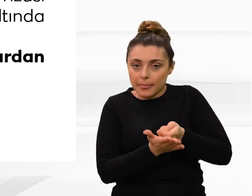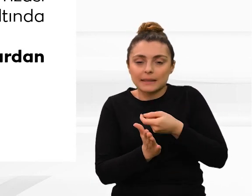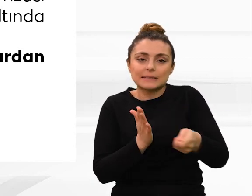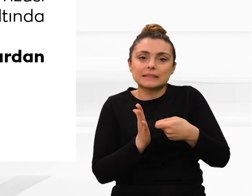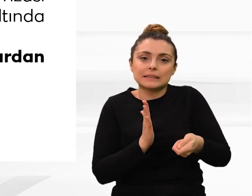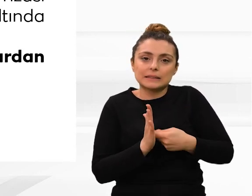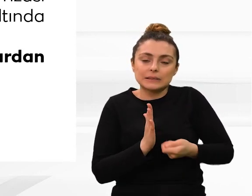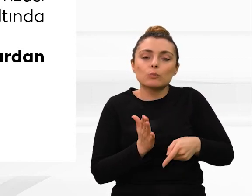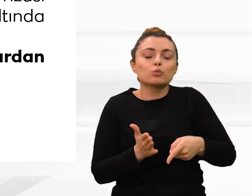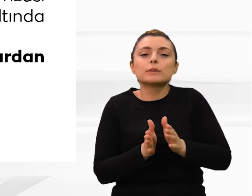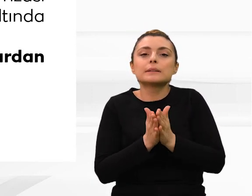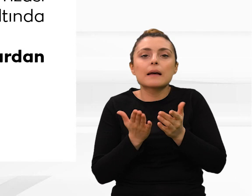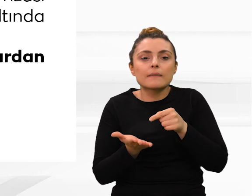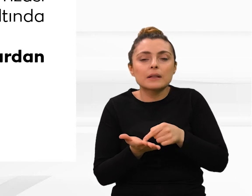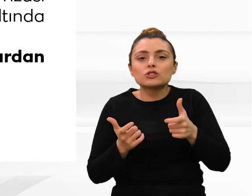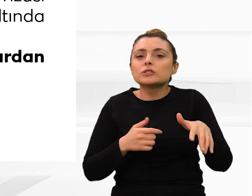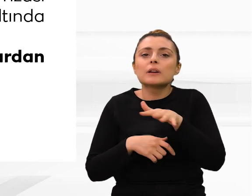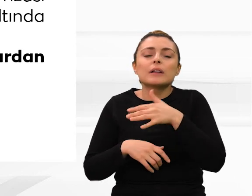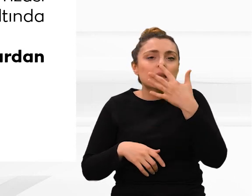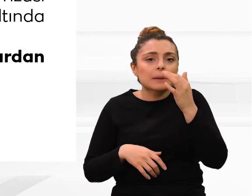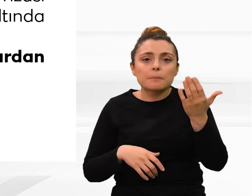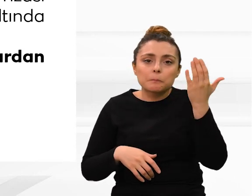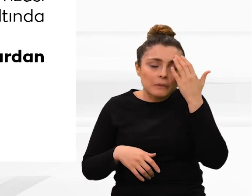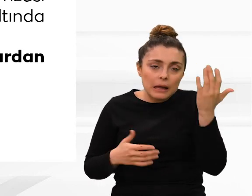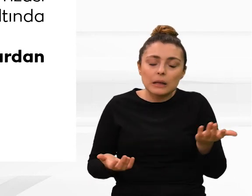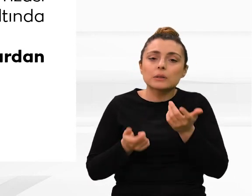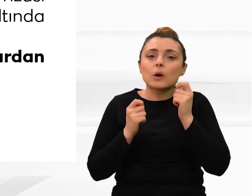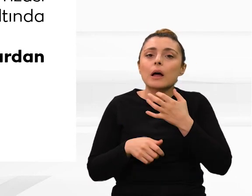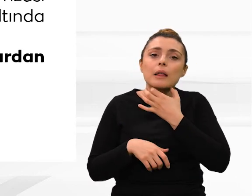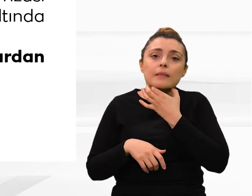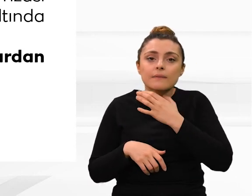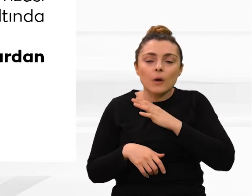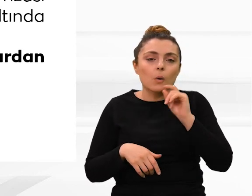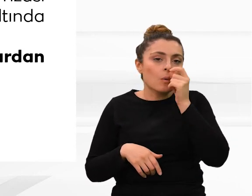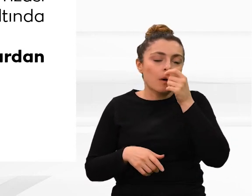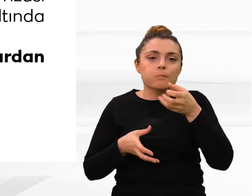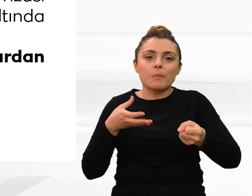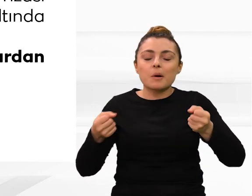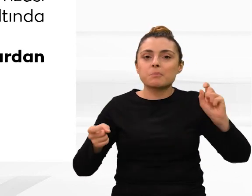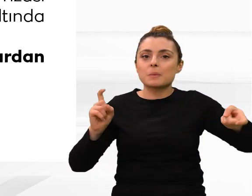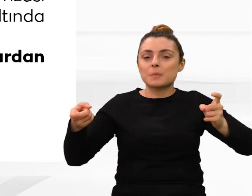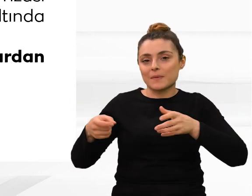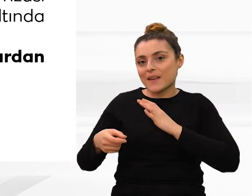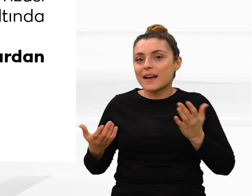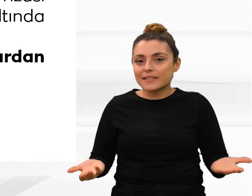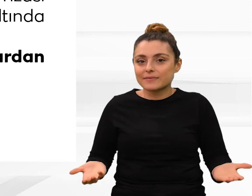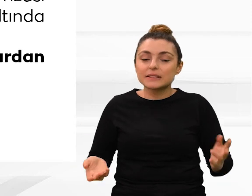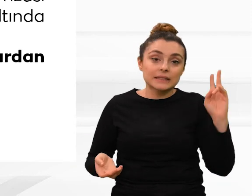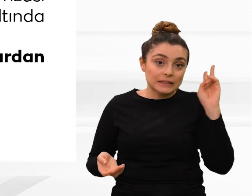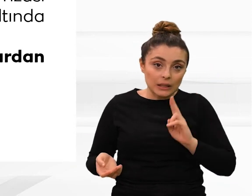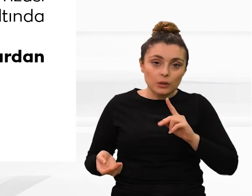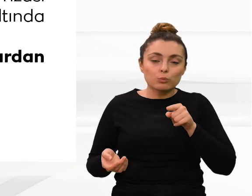silinir di bu defterler yoluyla çevrede kim fakir Hatta zor durumda olduğu kolaylıkla tespit edebiliriz